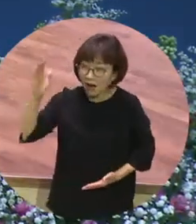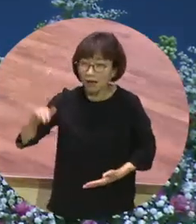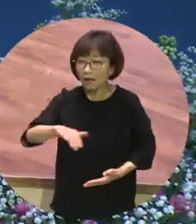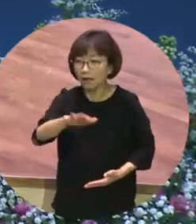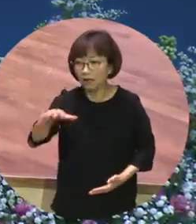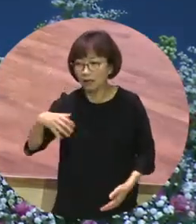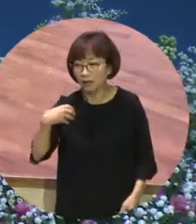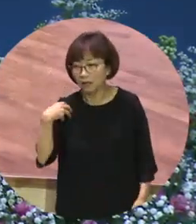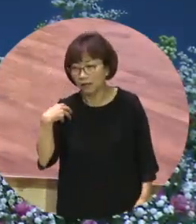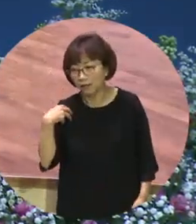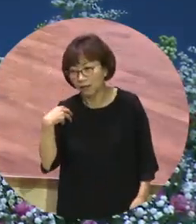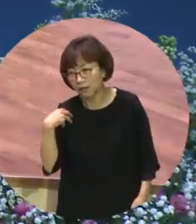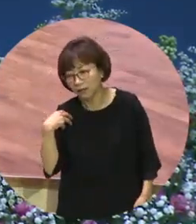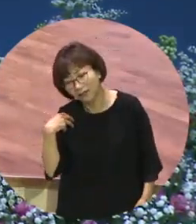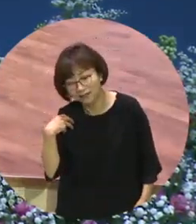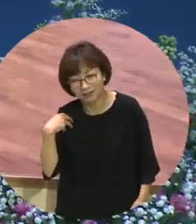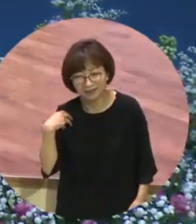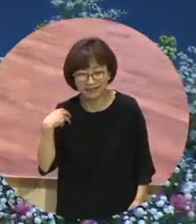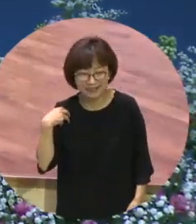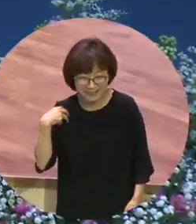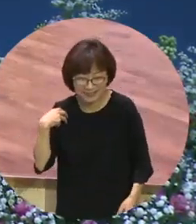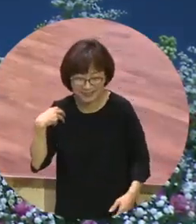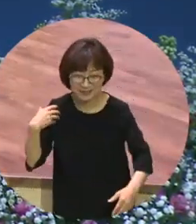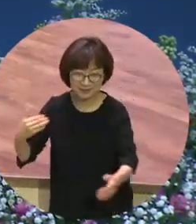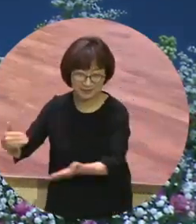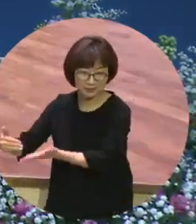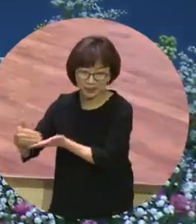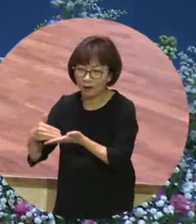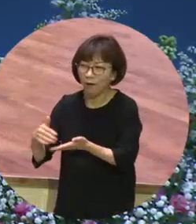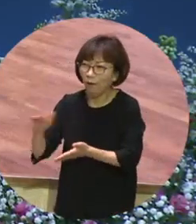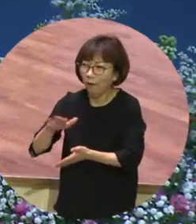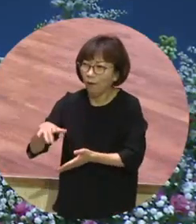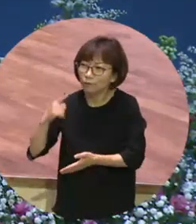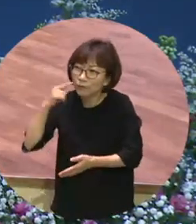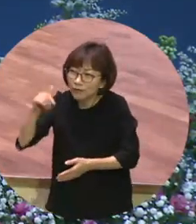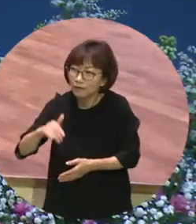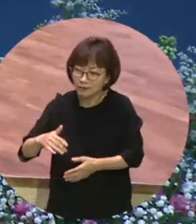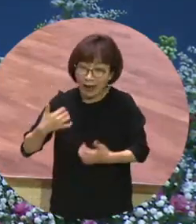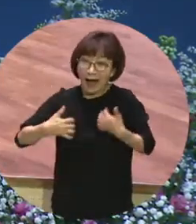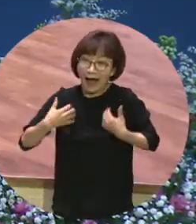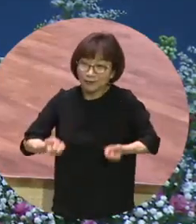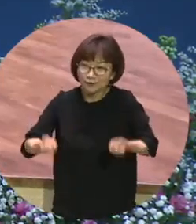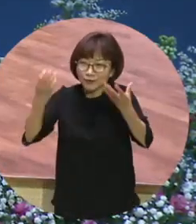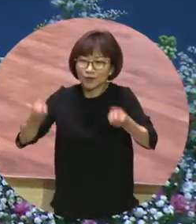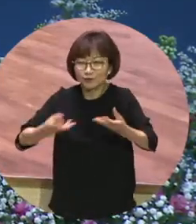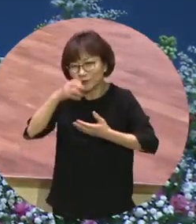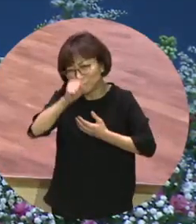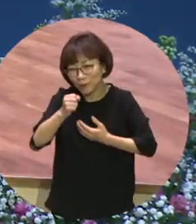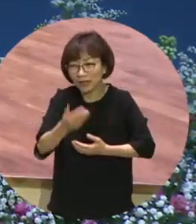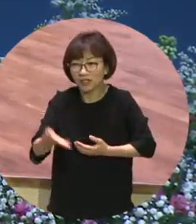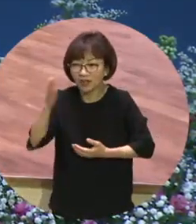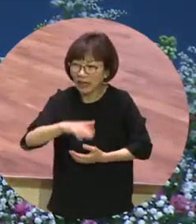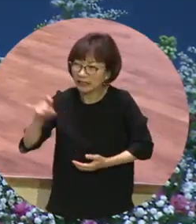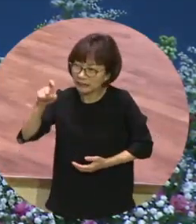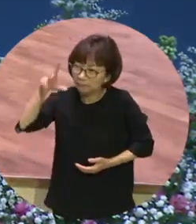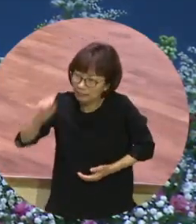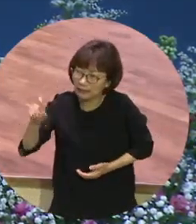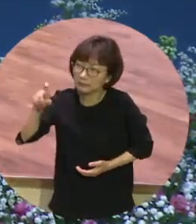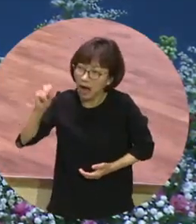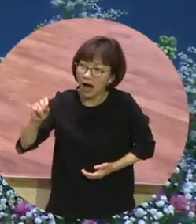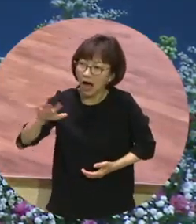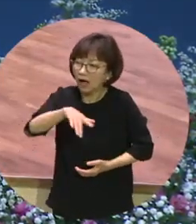이제는 축제로 나가야지 막 이게 막 뭔가 미션이 너무 부담스러우면 또 이렇게 힘들어질 수 있다 그래 말이야. 그러면